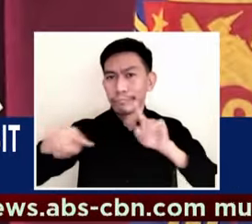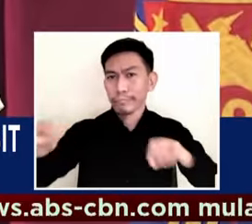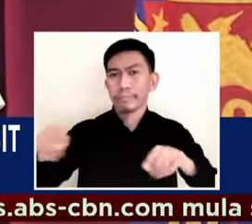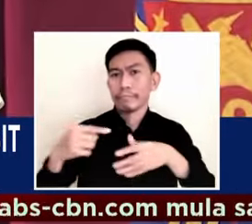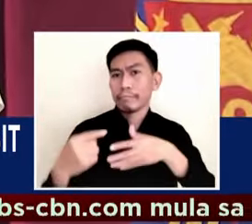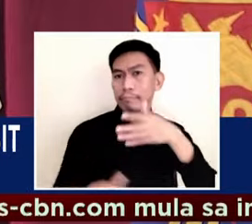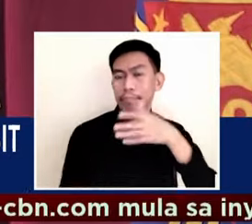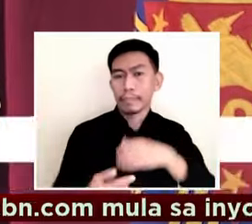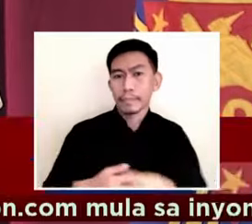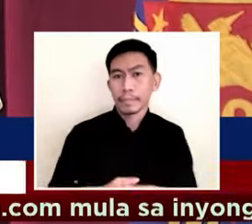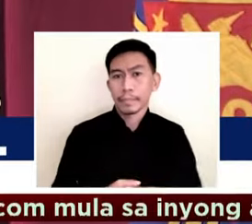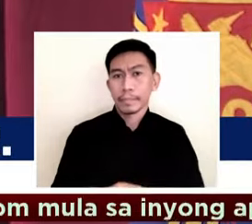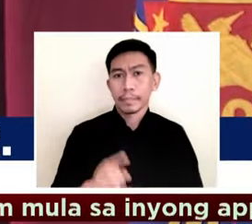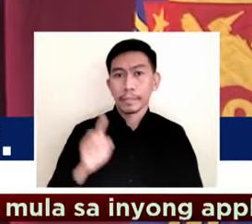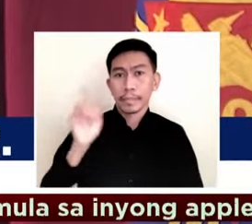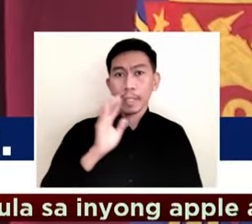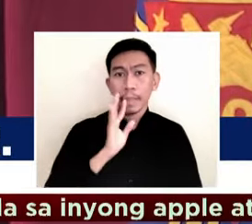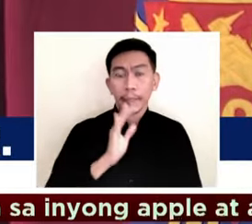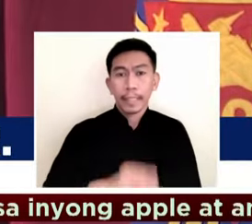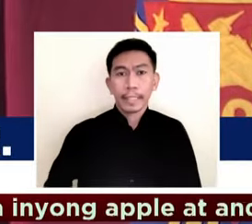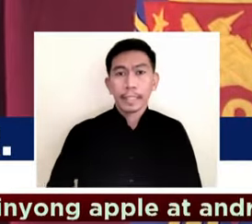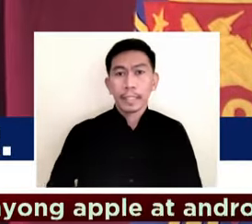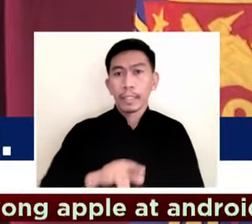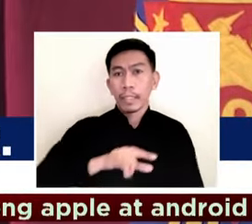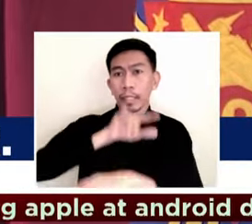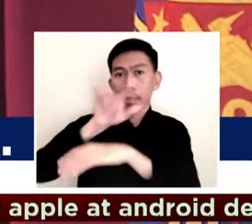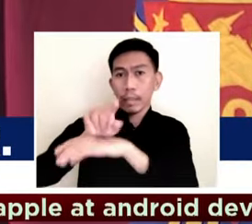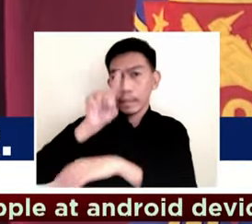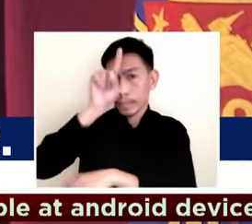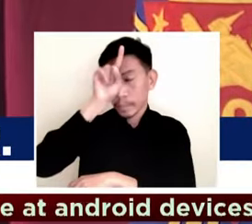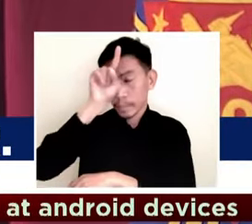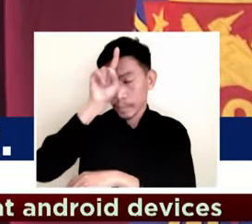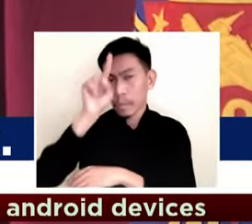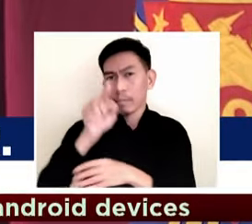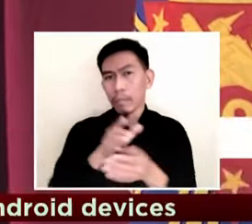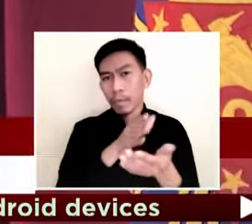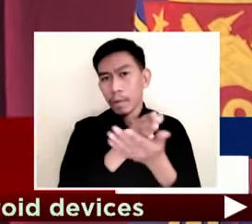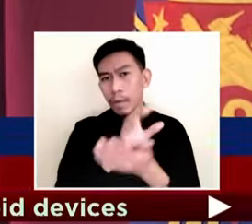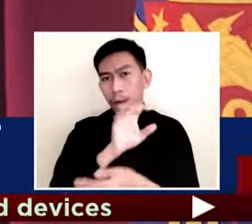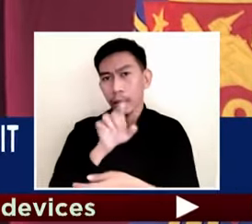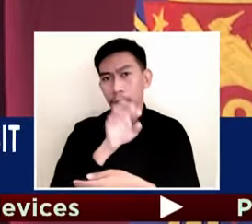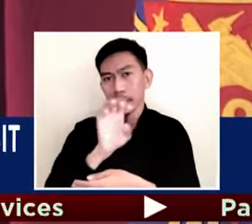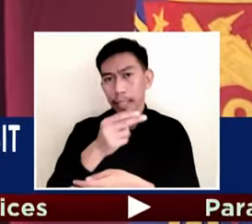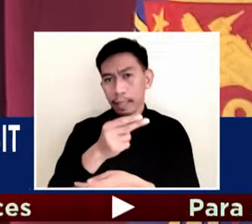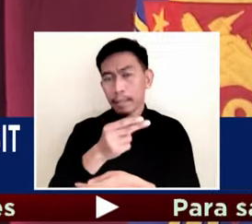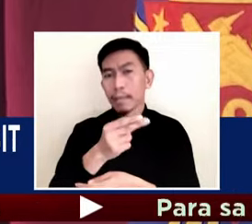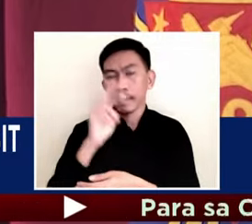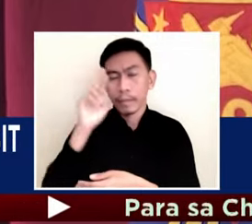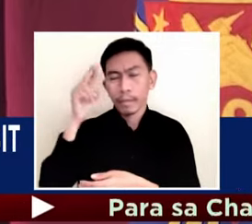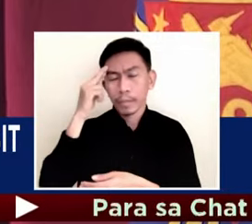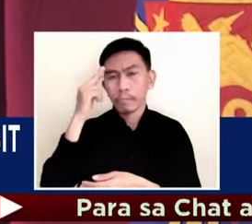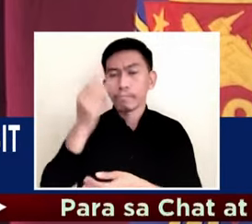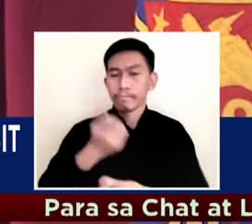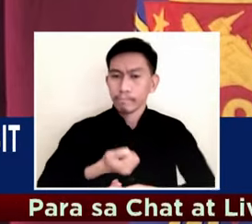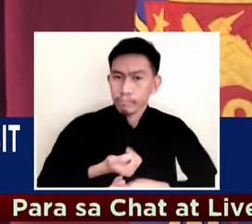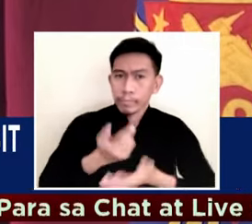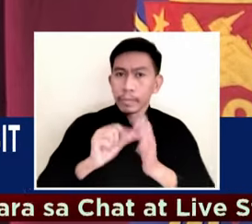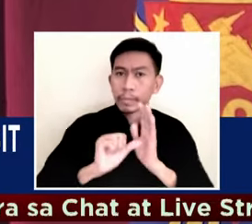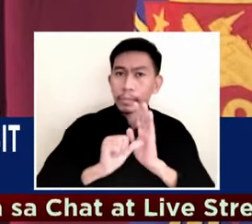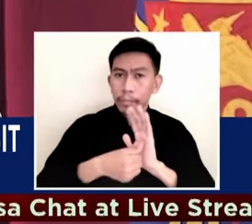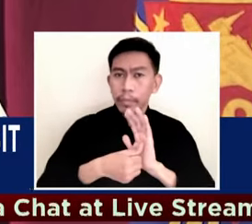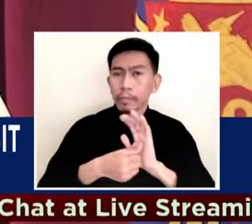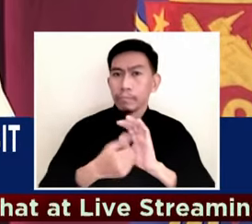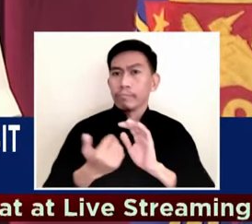During our time in Germany and the Czech Republic, we will underscore our unwavering commitment to strengthening partnerships